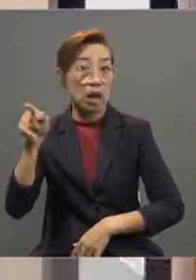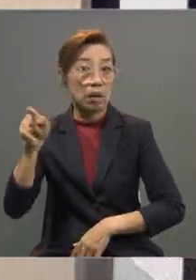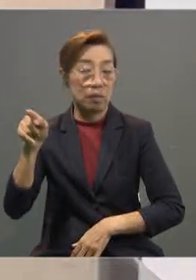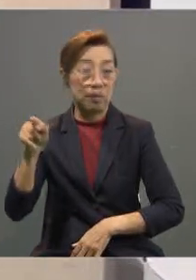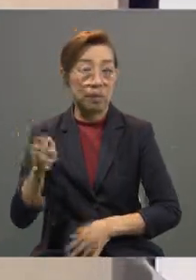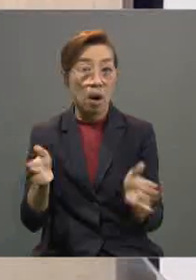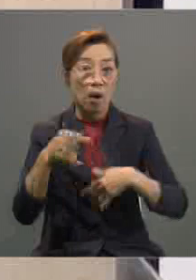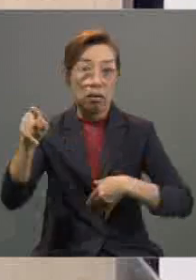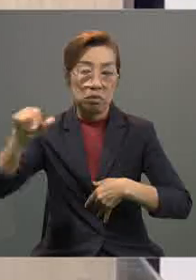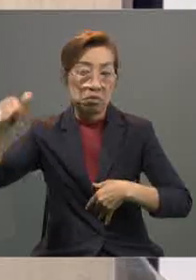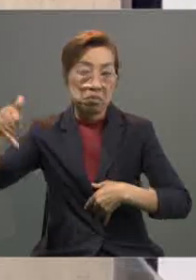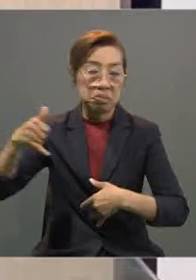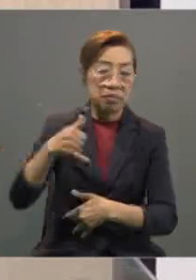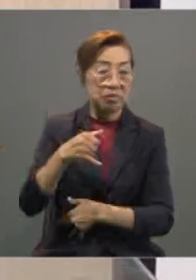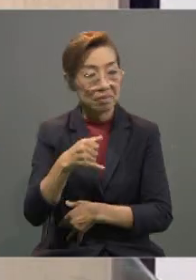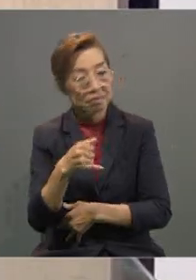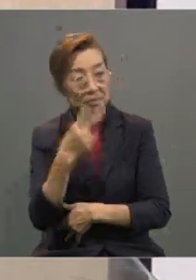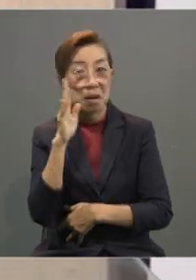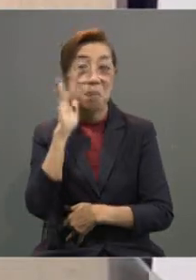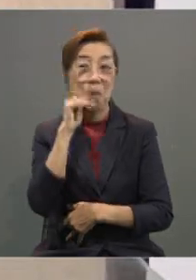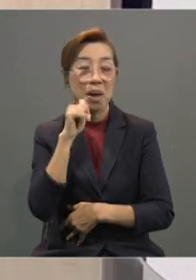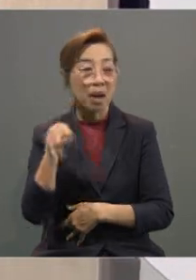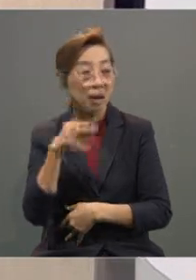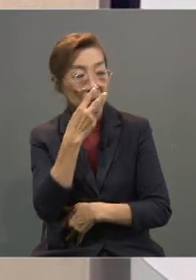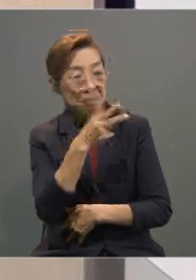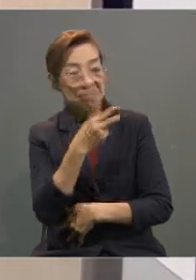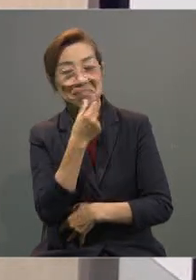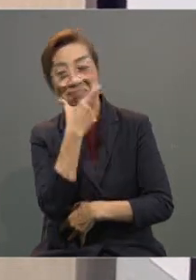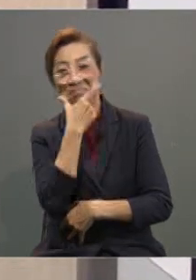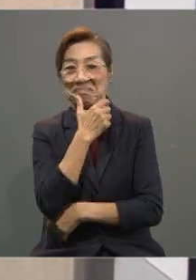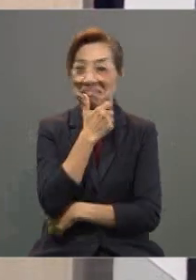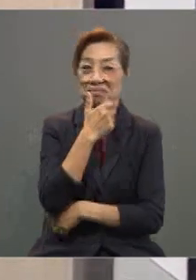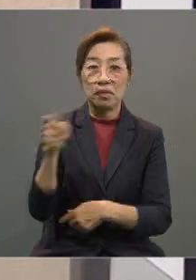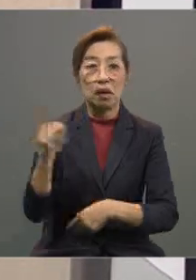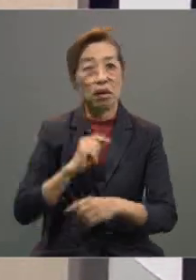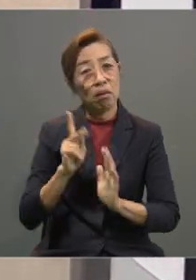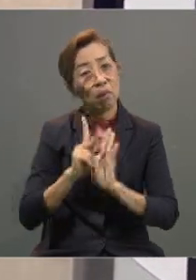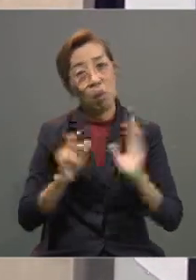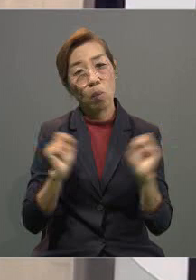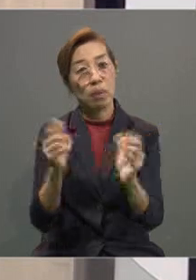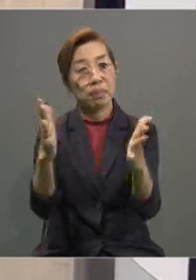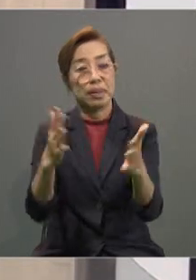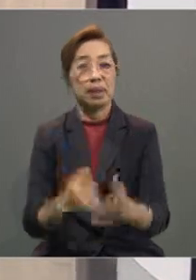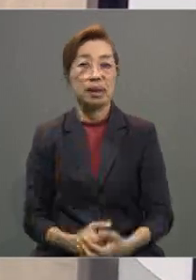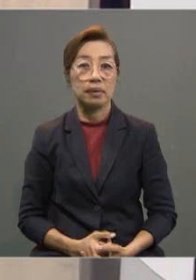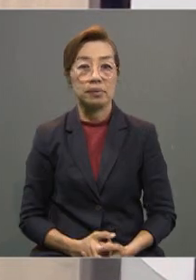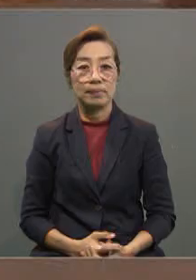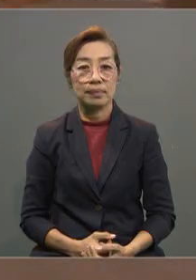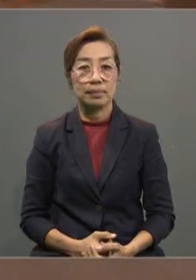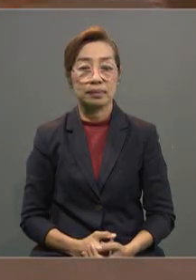เดินมาแบบทำลักษณะยิ้มเยาะเย้ยใส่เหมือนกับว่าไม่เกรงกลัวต่อกฎหมายด้วย